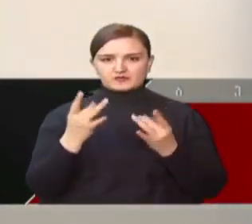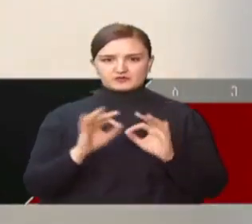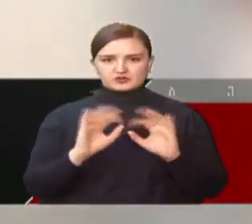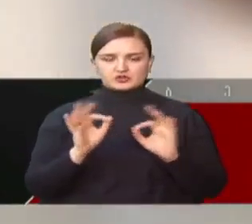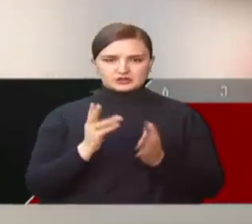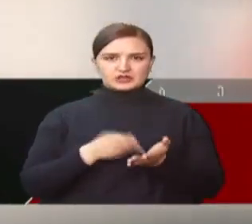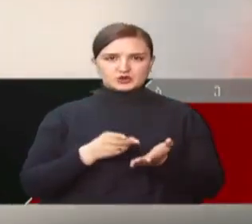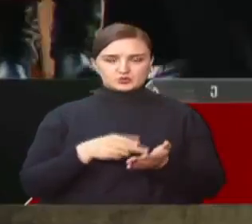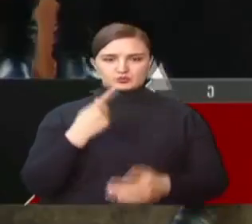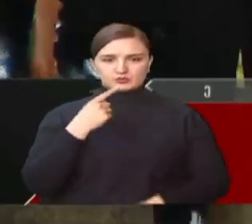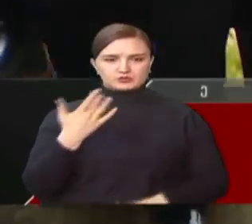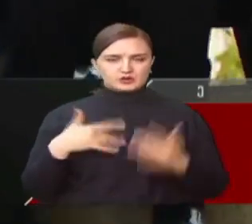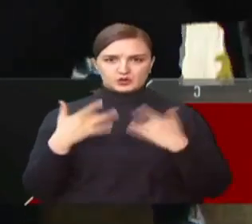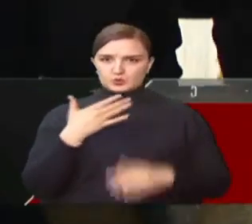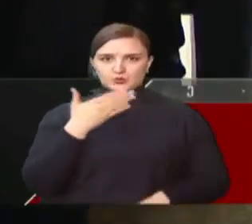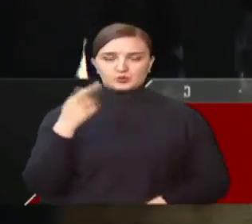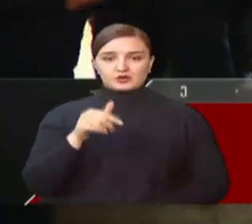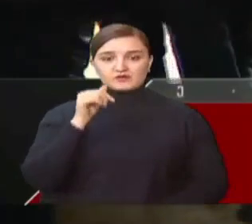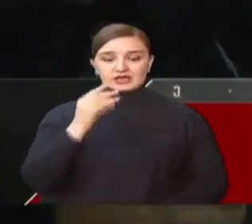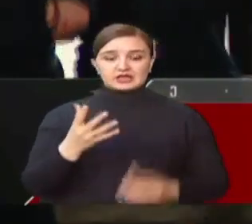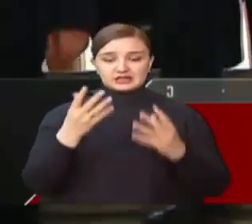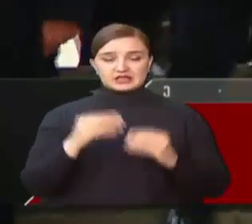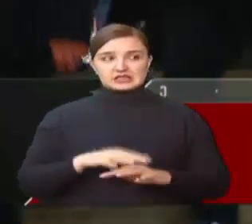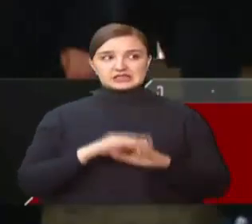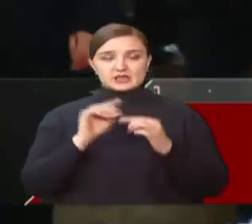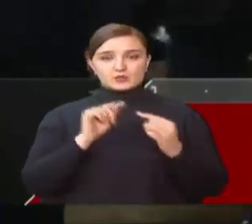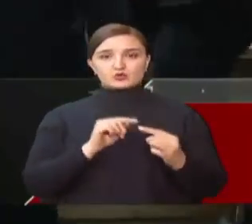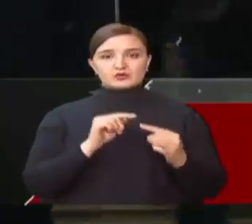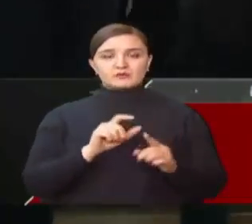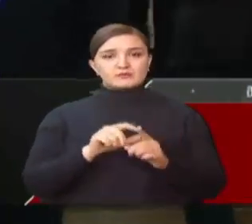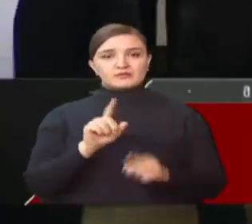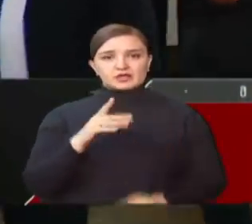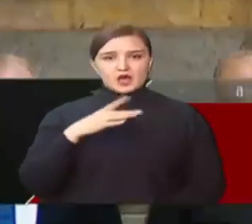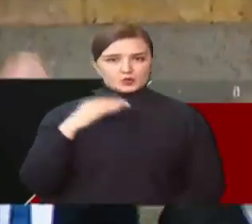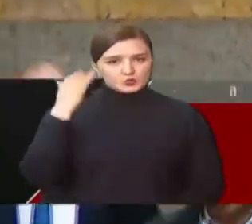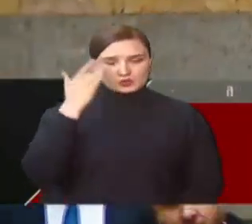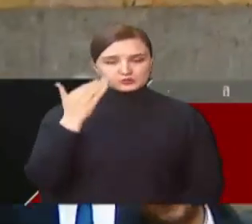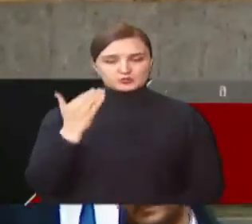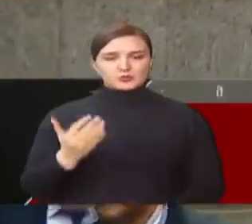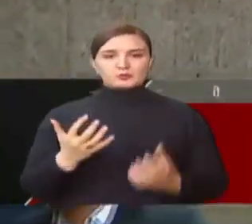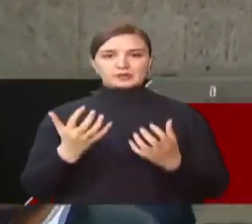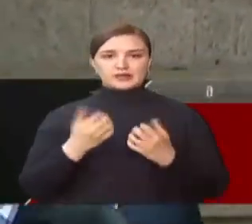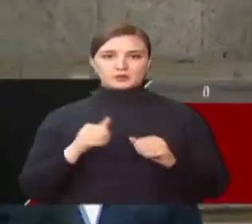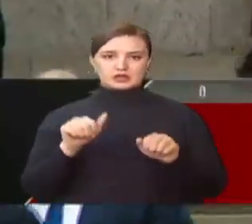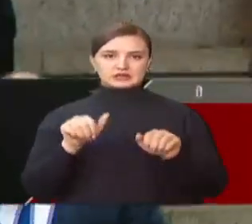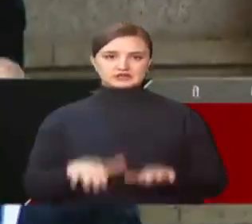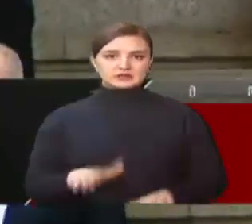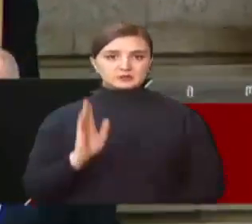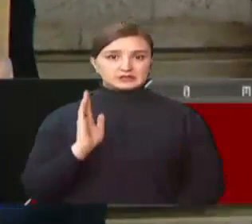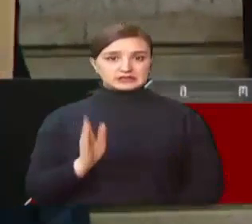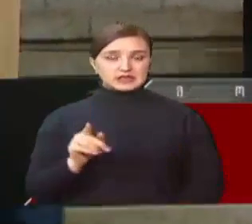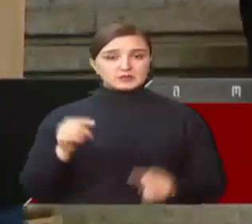დადასტურებული. Ხვალინდელი საპროტესტო აქციის ერთ-ერთი მთავარი message box-ი სავარაუდოდ ქართული ოცნების მიერ მიღებული გადაწყვეტილებაც იქნება,